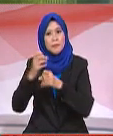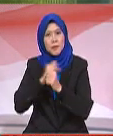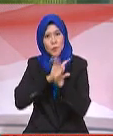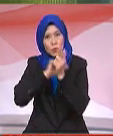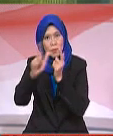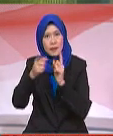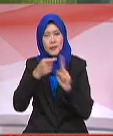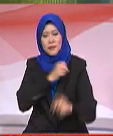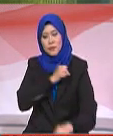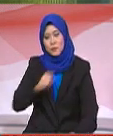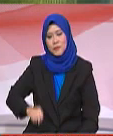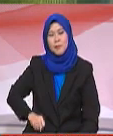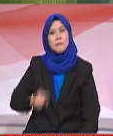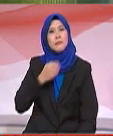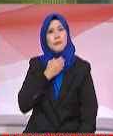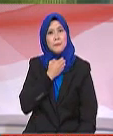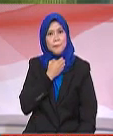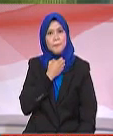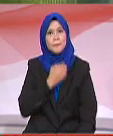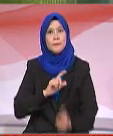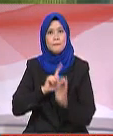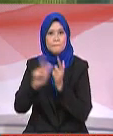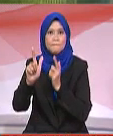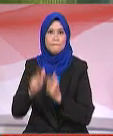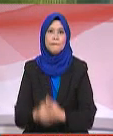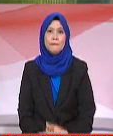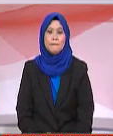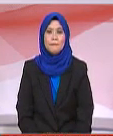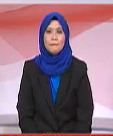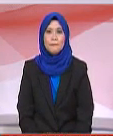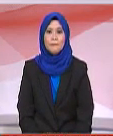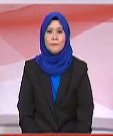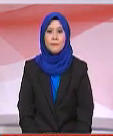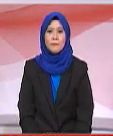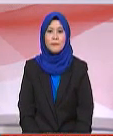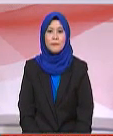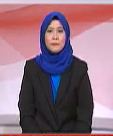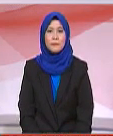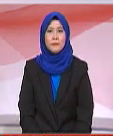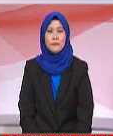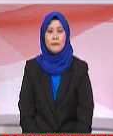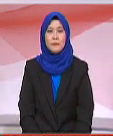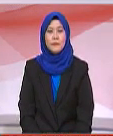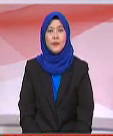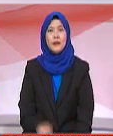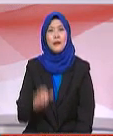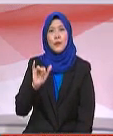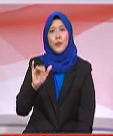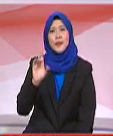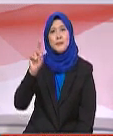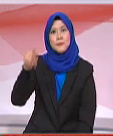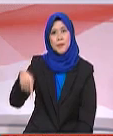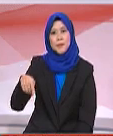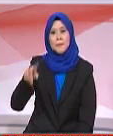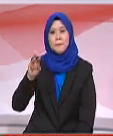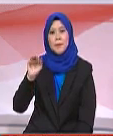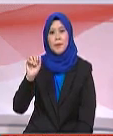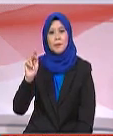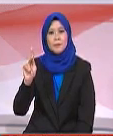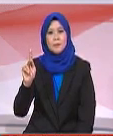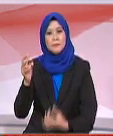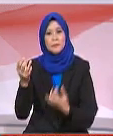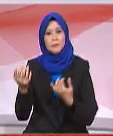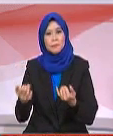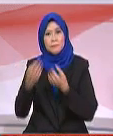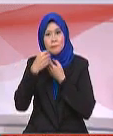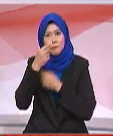Sultan Perak, Sultan Nazrin Muizzuddin Shah. Kenyataan yang di-Pertua Mike K. Datuk Seri Muhammad Anwar